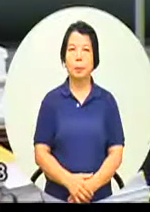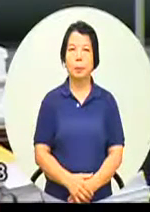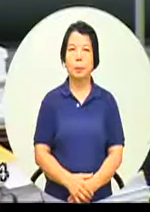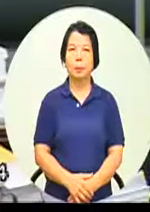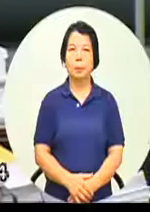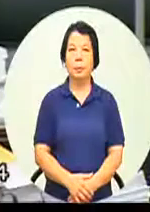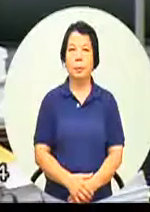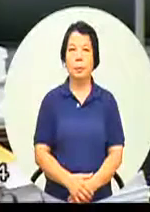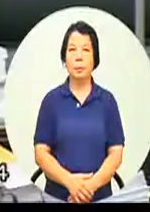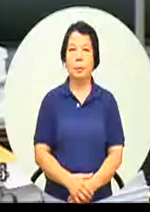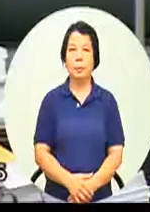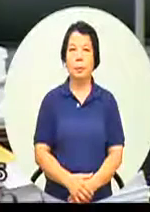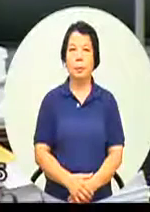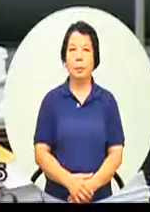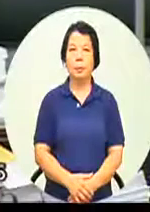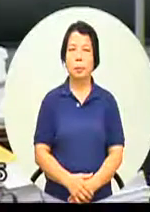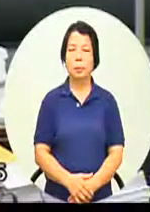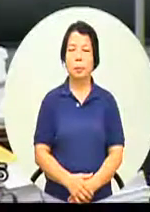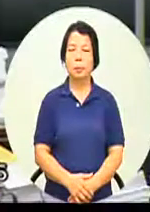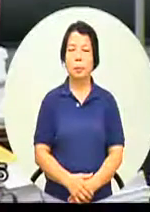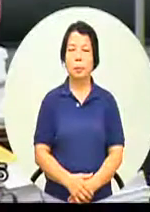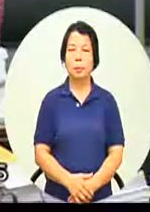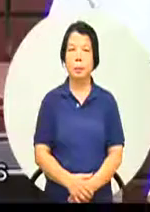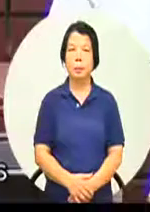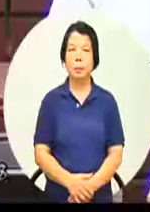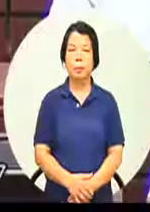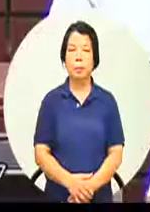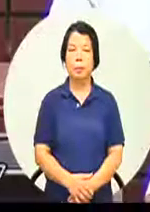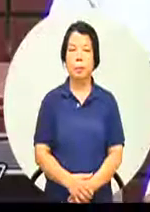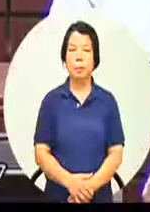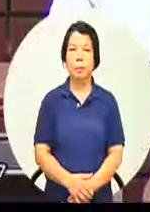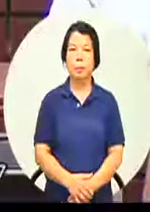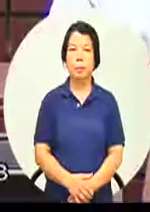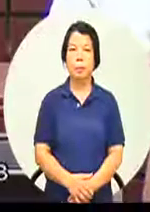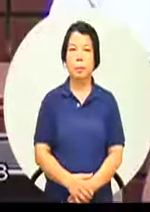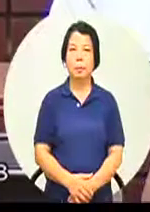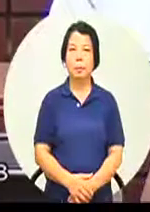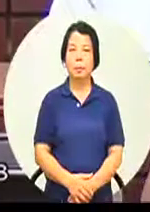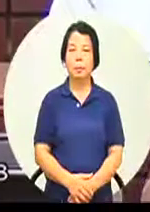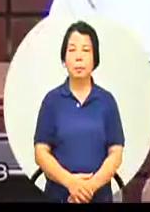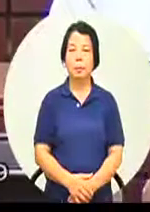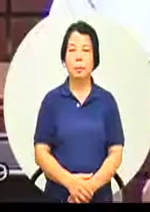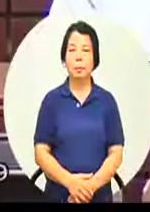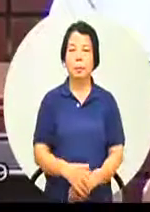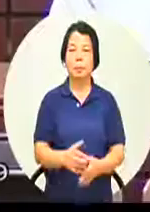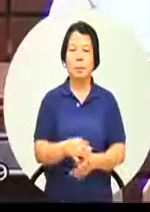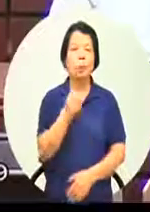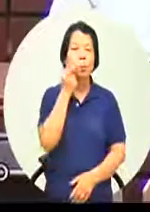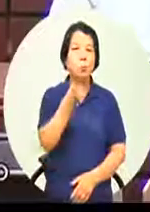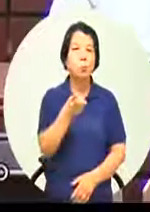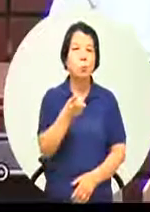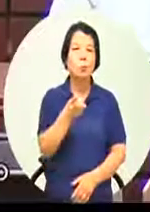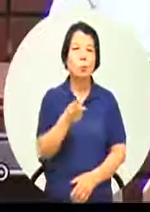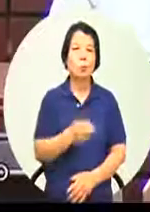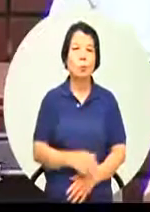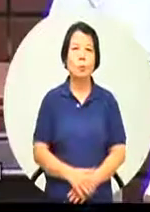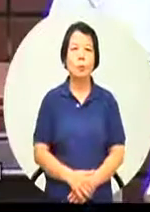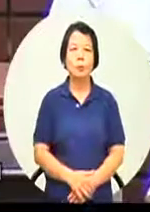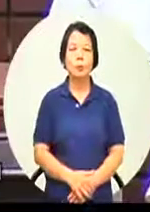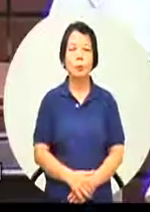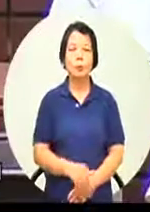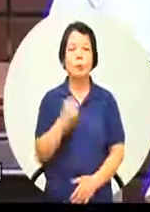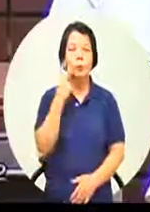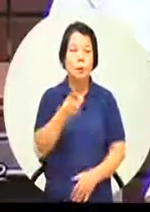差不多什么时候？什么时候？我看这样子啦哈，给我一个时间啦，2个月好不好？好不好？